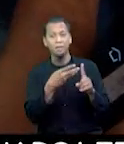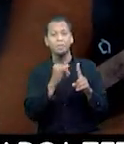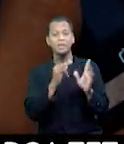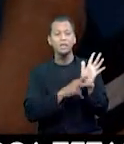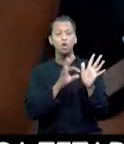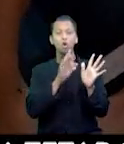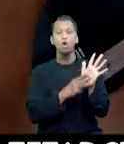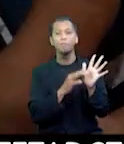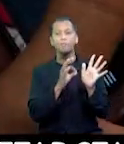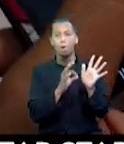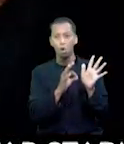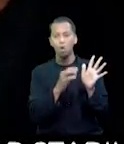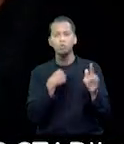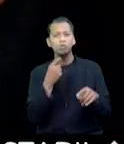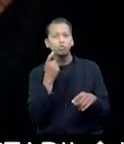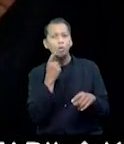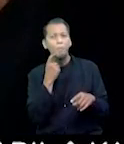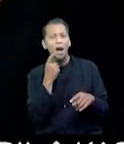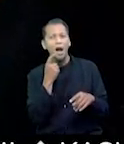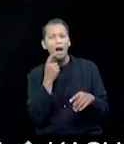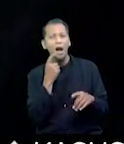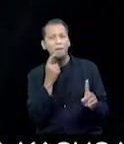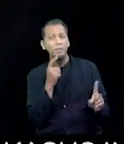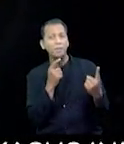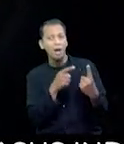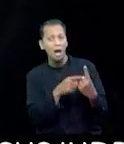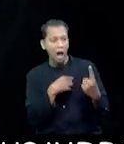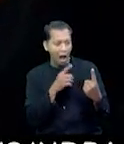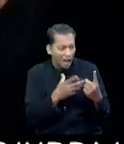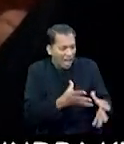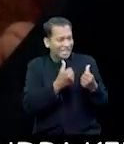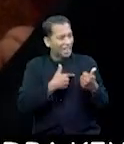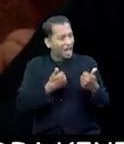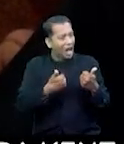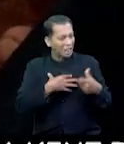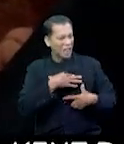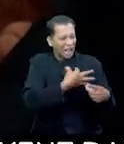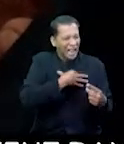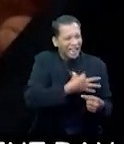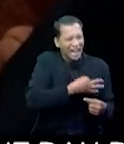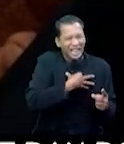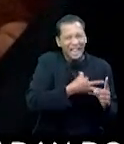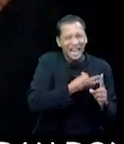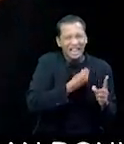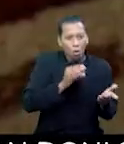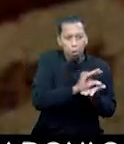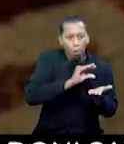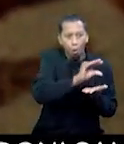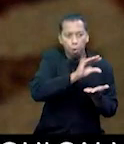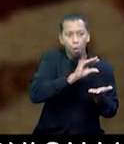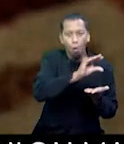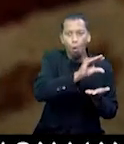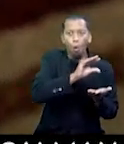demo, ternyata berhasil nih menghasilkan. Saya jadi semakin tertarik. Akhirnya saya cobalah deposit